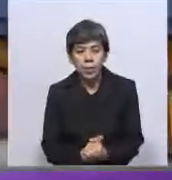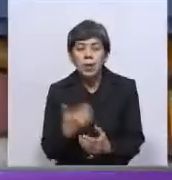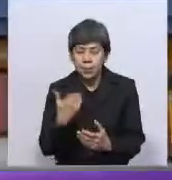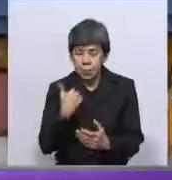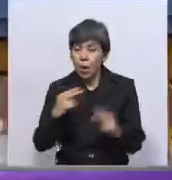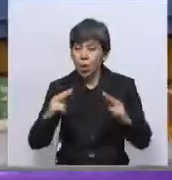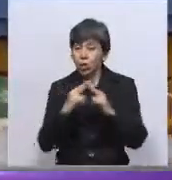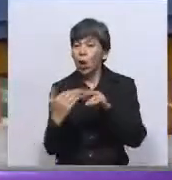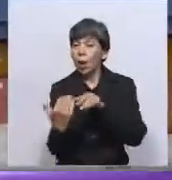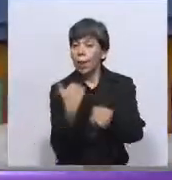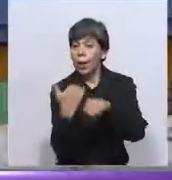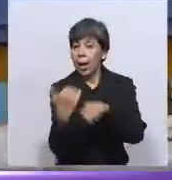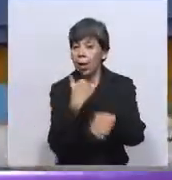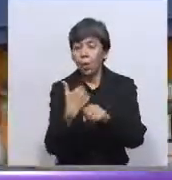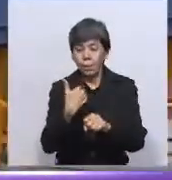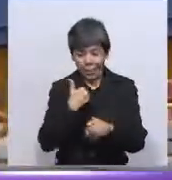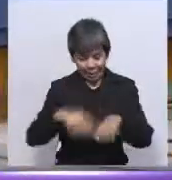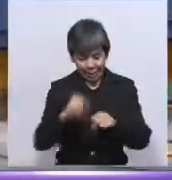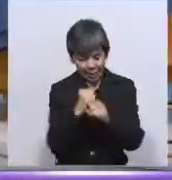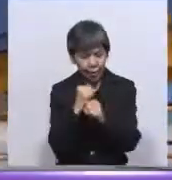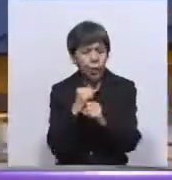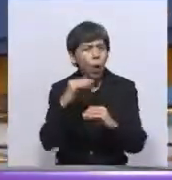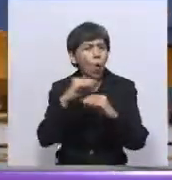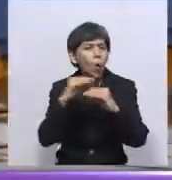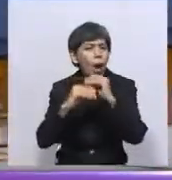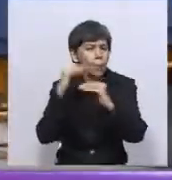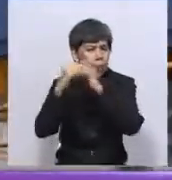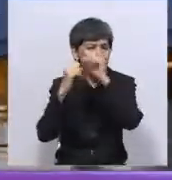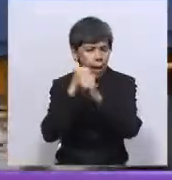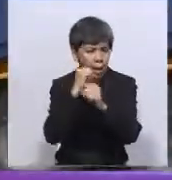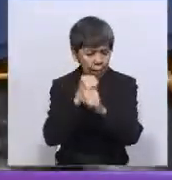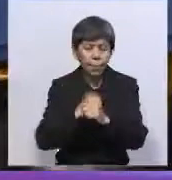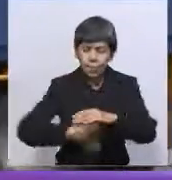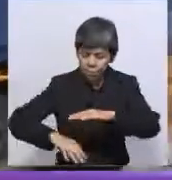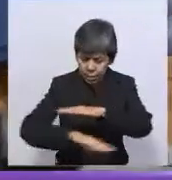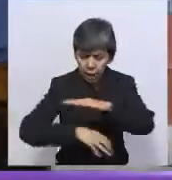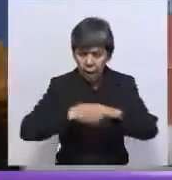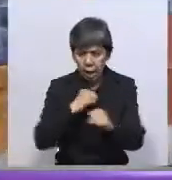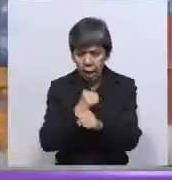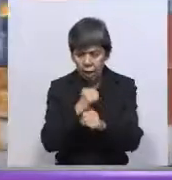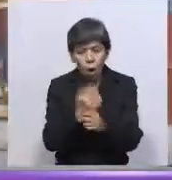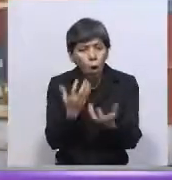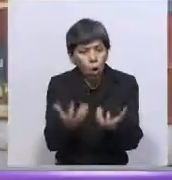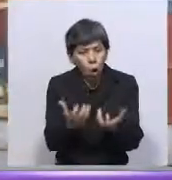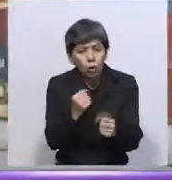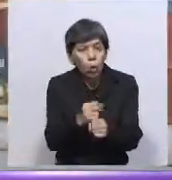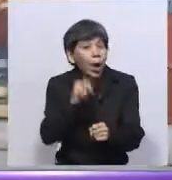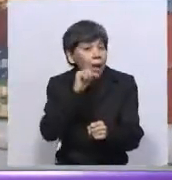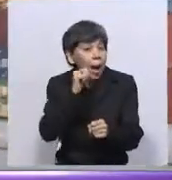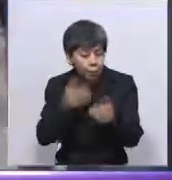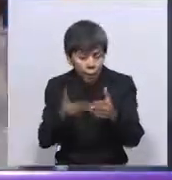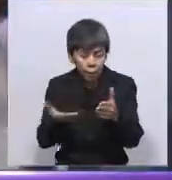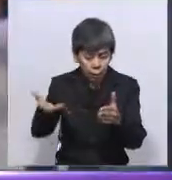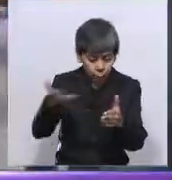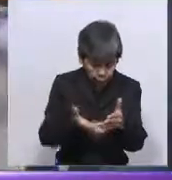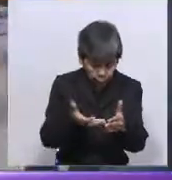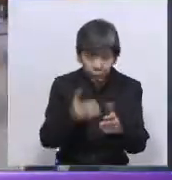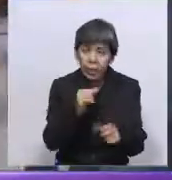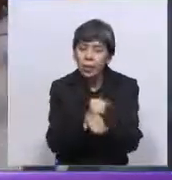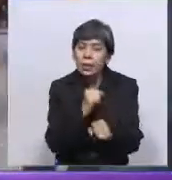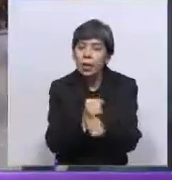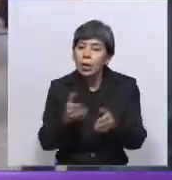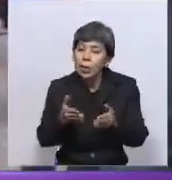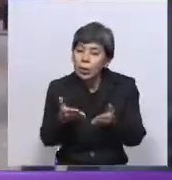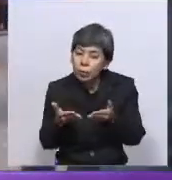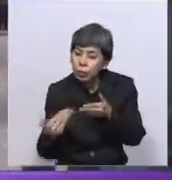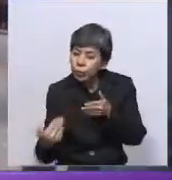จากนี้กระทรวงคมนาคมยังได้เตรียมพัฒนาโครงสร้างพื้นฐานที่จะรองรับการขนส่งสินค้าทางน้ำด้วยทั้งระบบการค